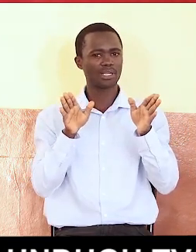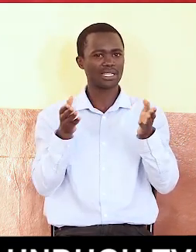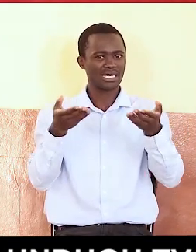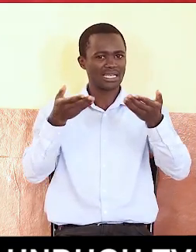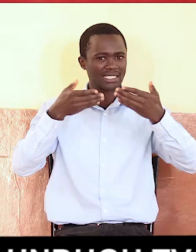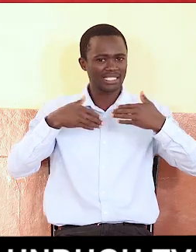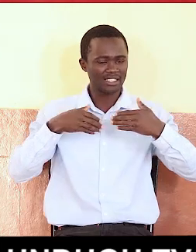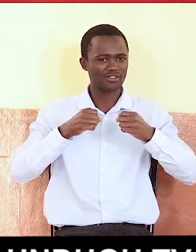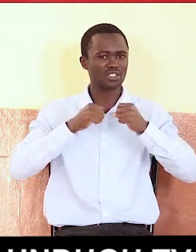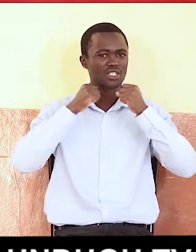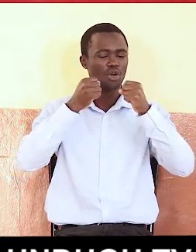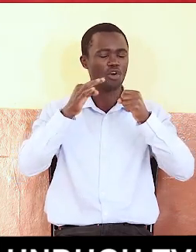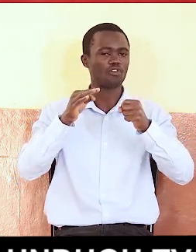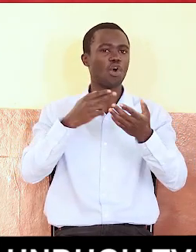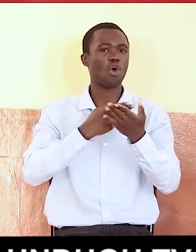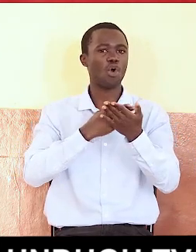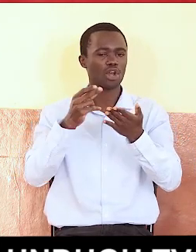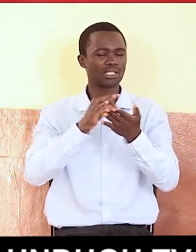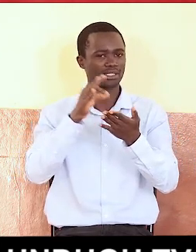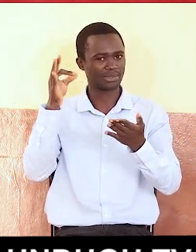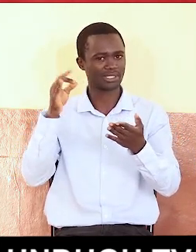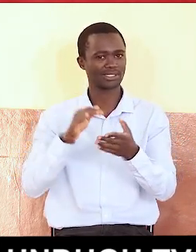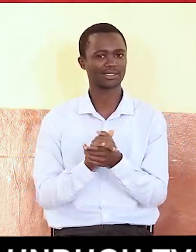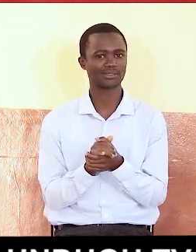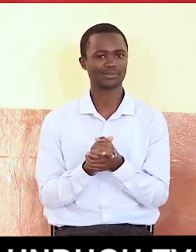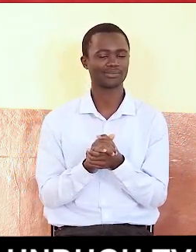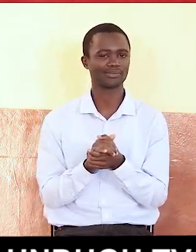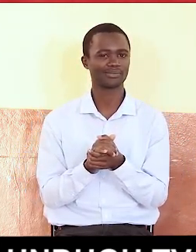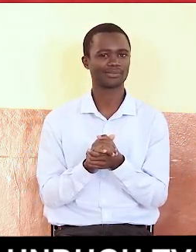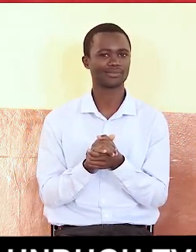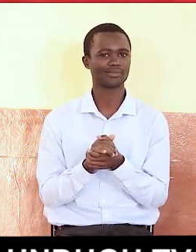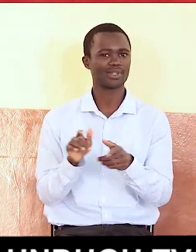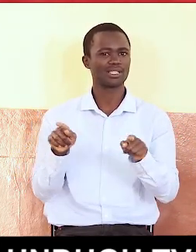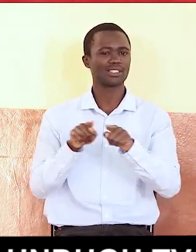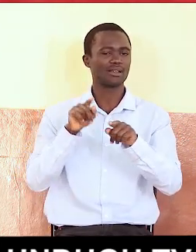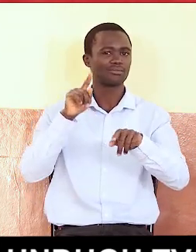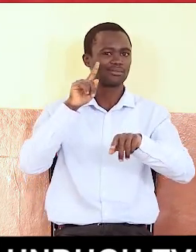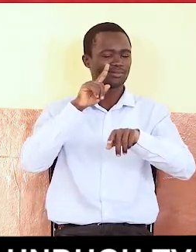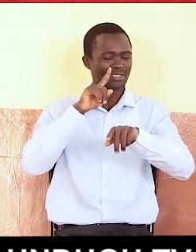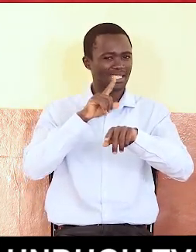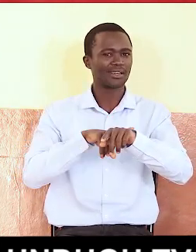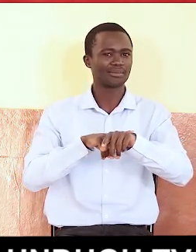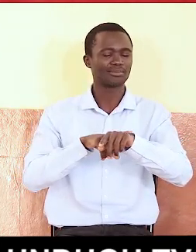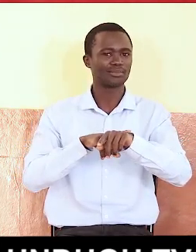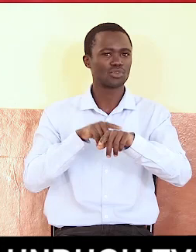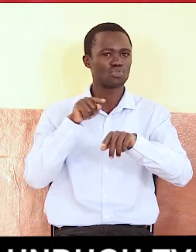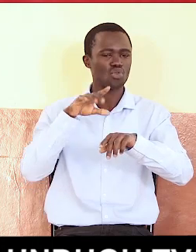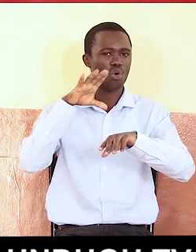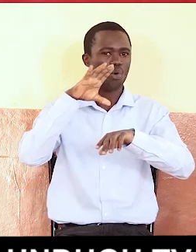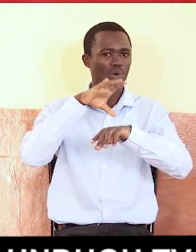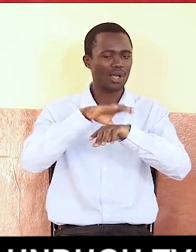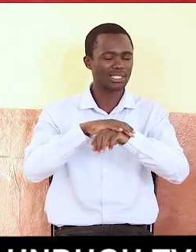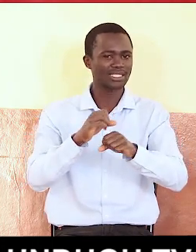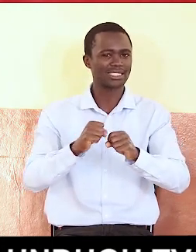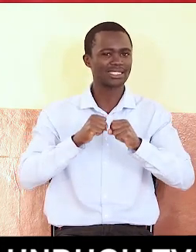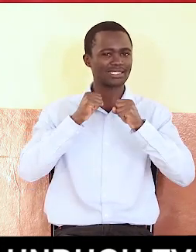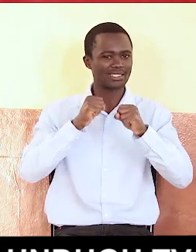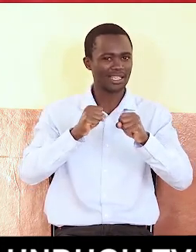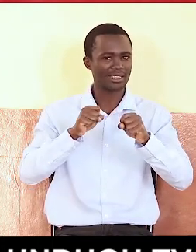upokee nguvu za Roho Mtakatifu. Na ni wakati huo kuanzia pale unapata